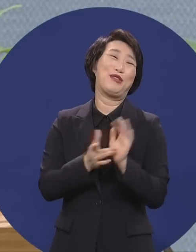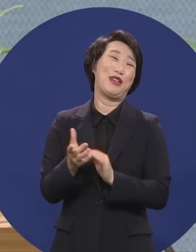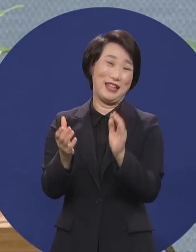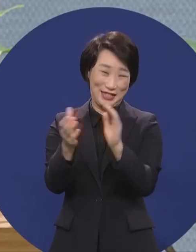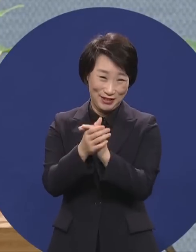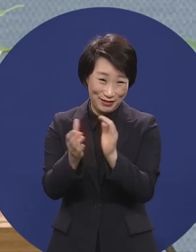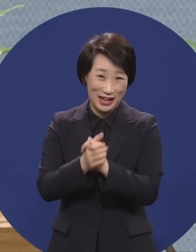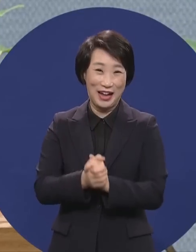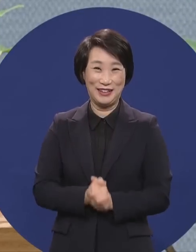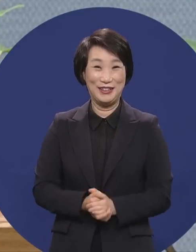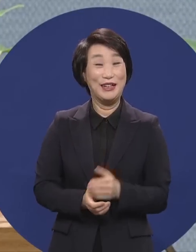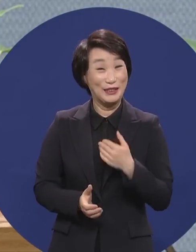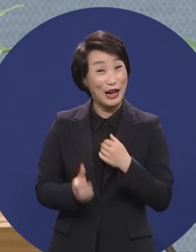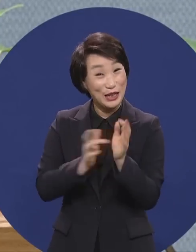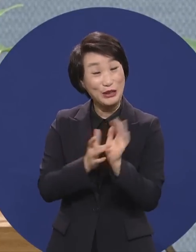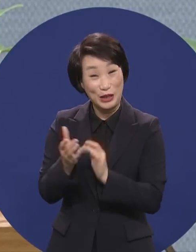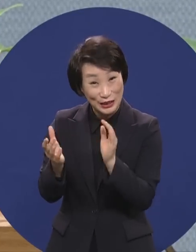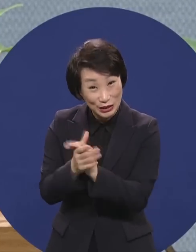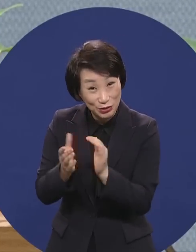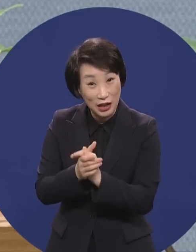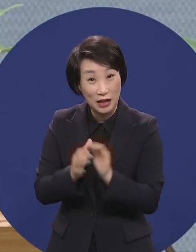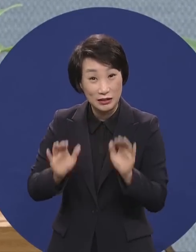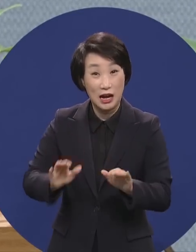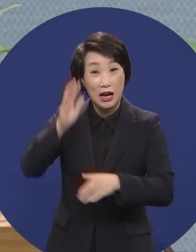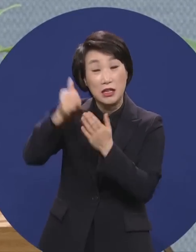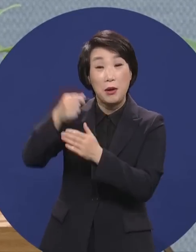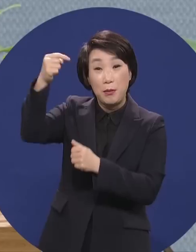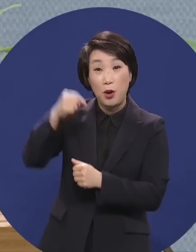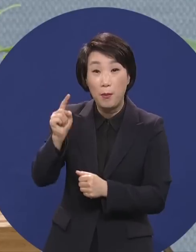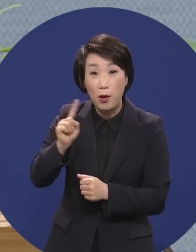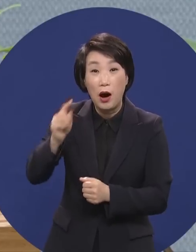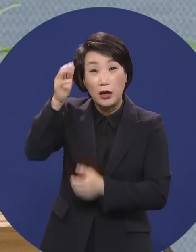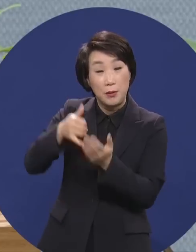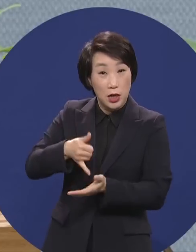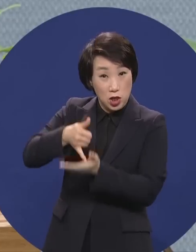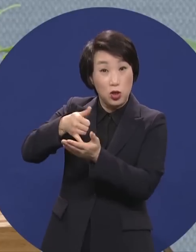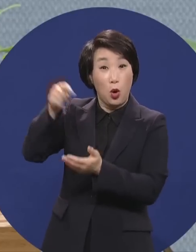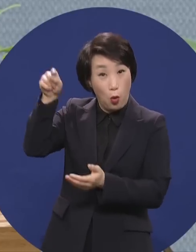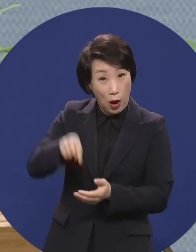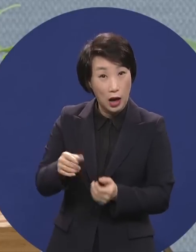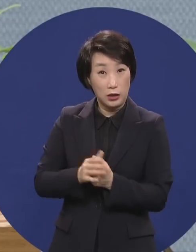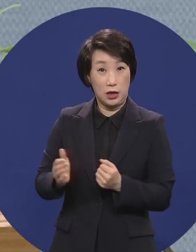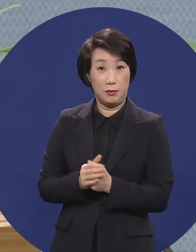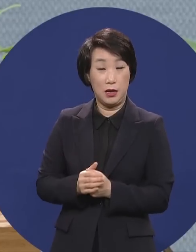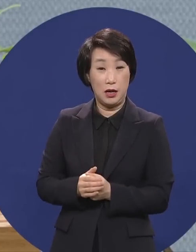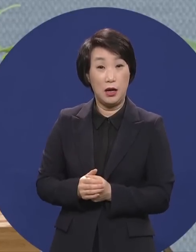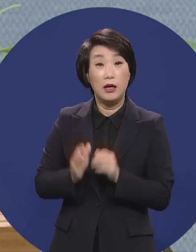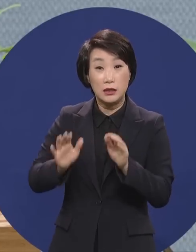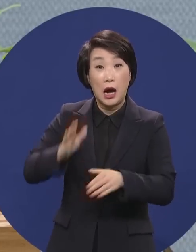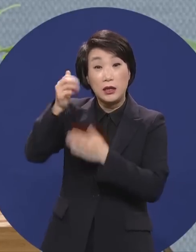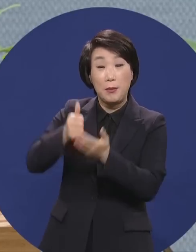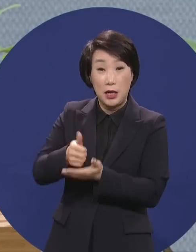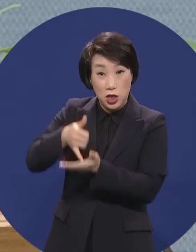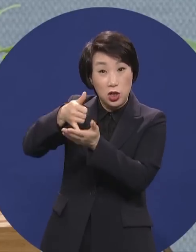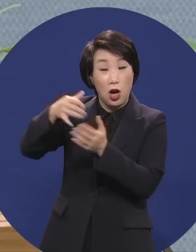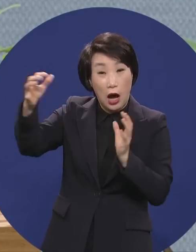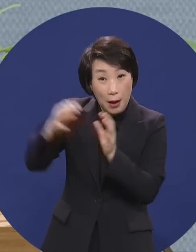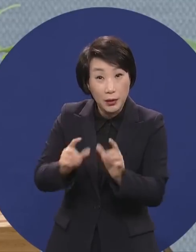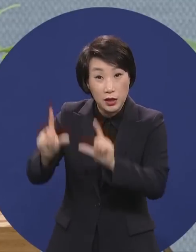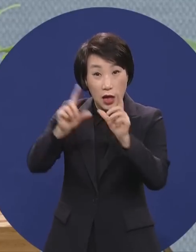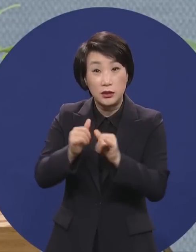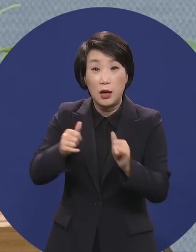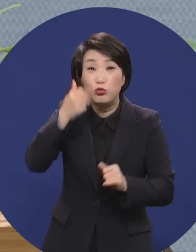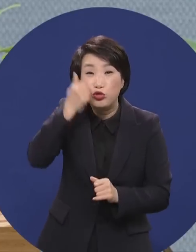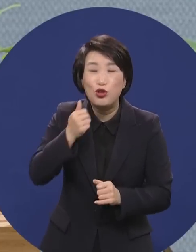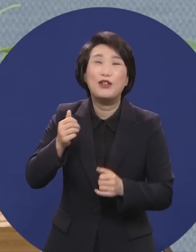친구다. 나의 친구. 하나님의 계명은 하나님의 인격에서 오는 거기 때문에 하나님의 인격과 같이 사는 자는